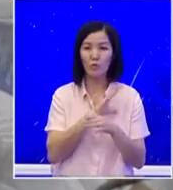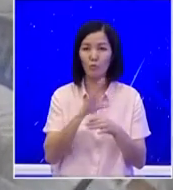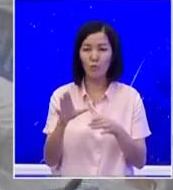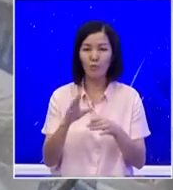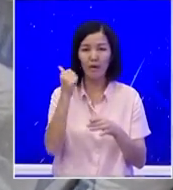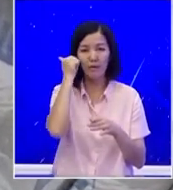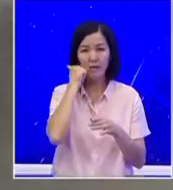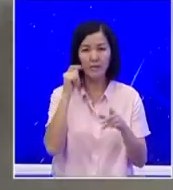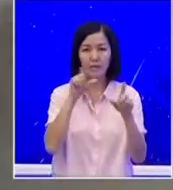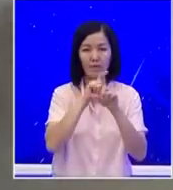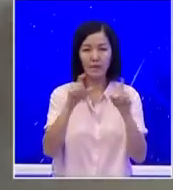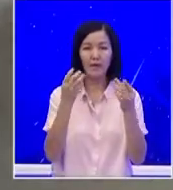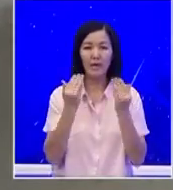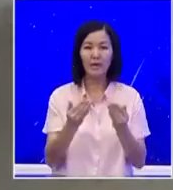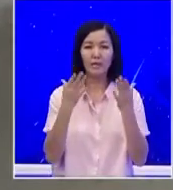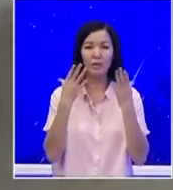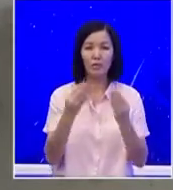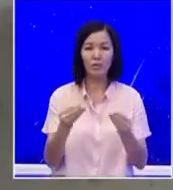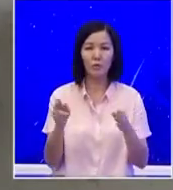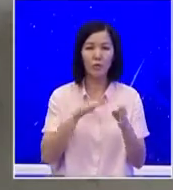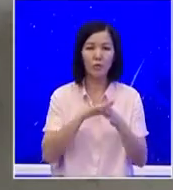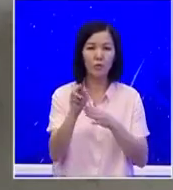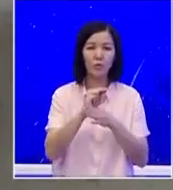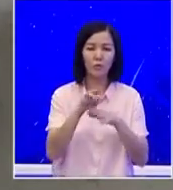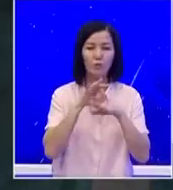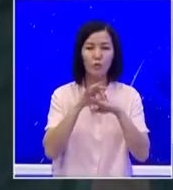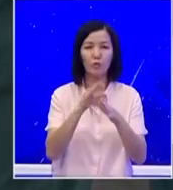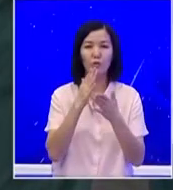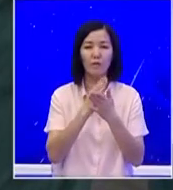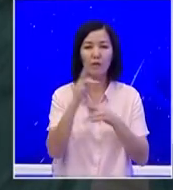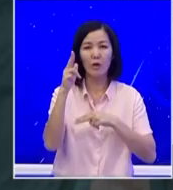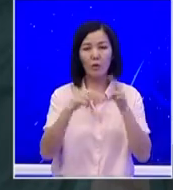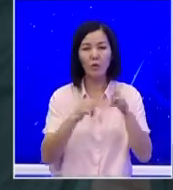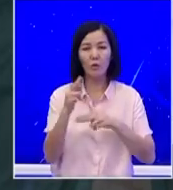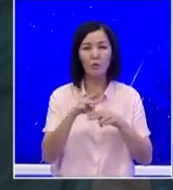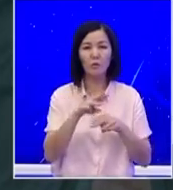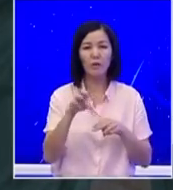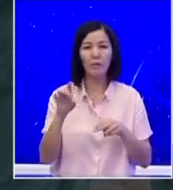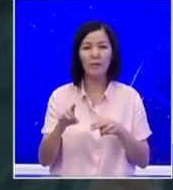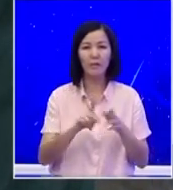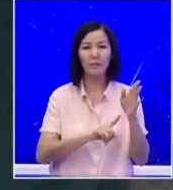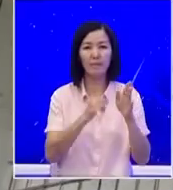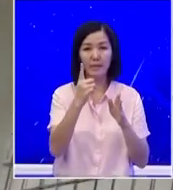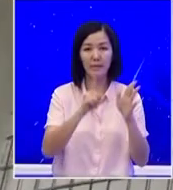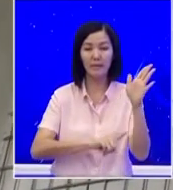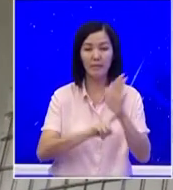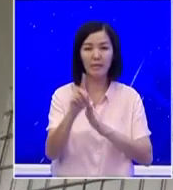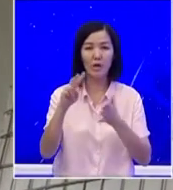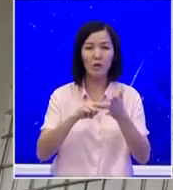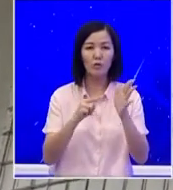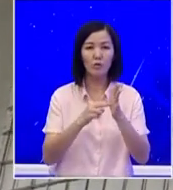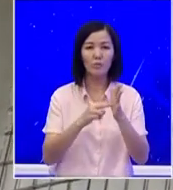Әбден тозған өнер ошағына қазіргі күні күрделі жөндеу жүргізіліп жатыр. Құрылыс жұмыстары мамырдың бірінде басталған. Жоспар